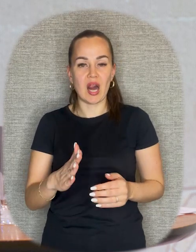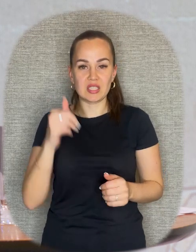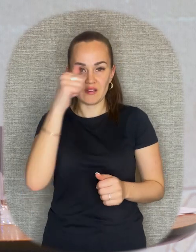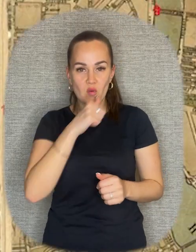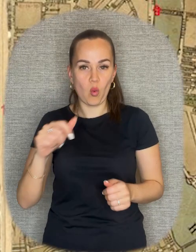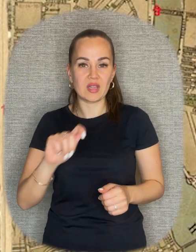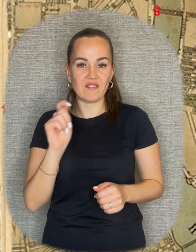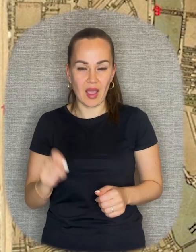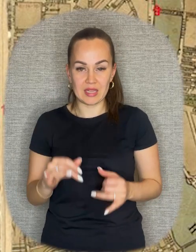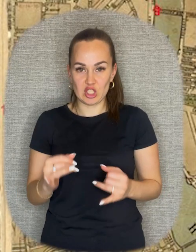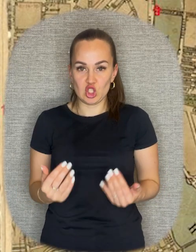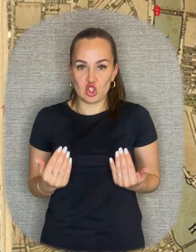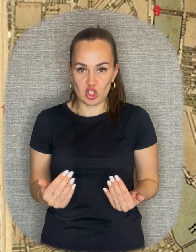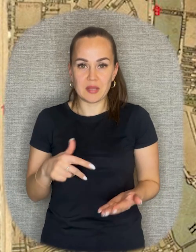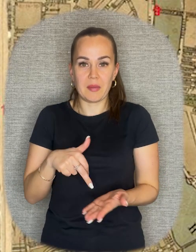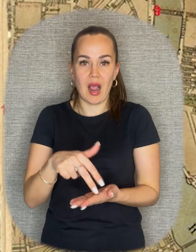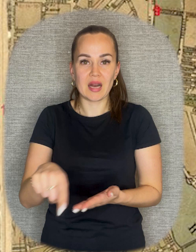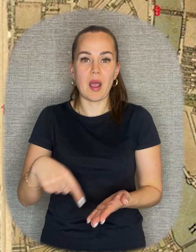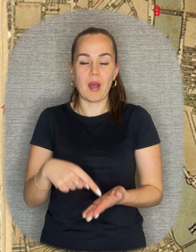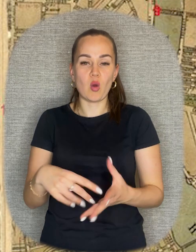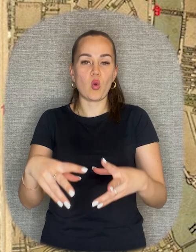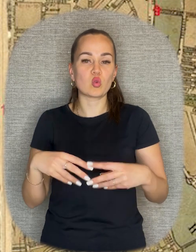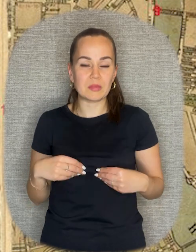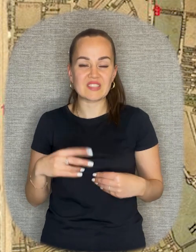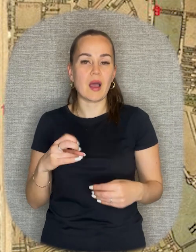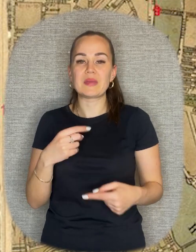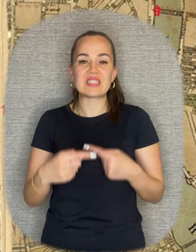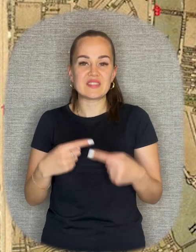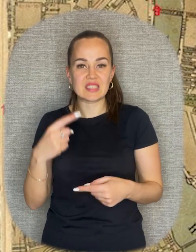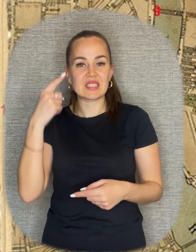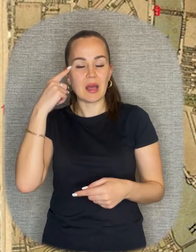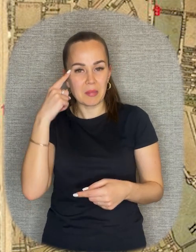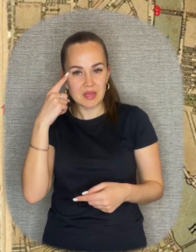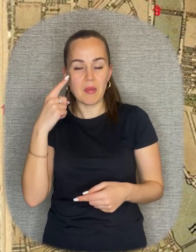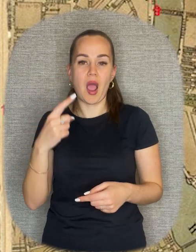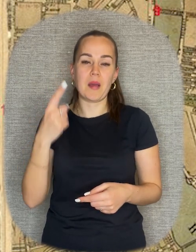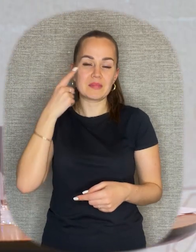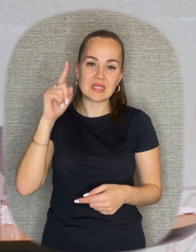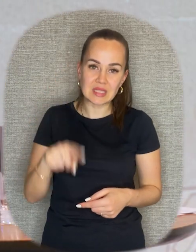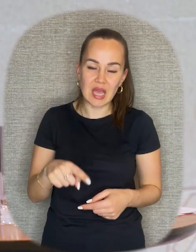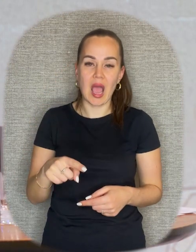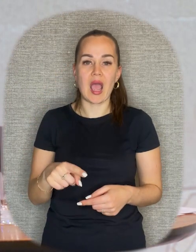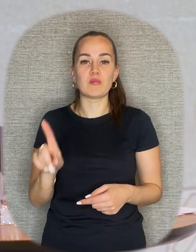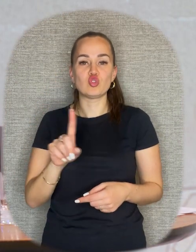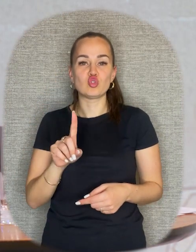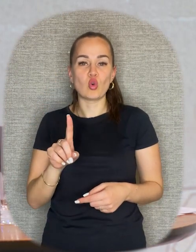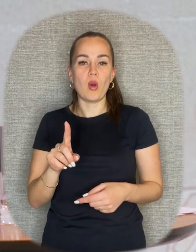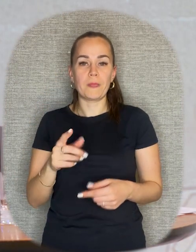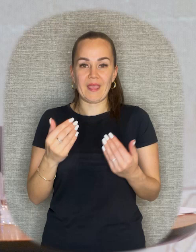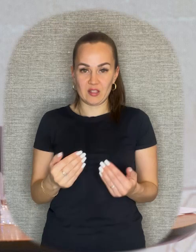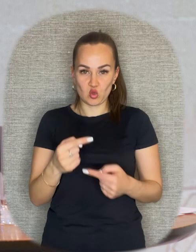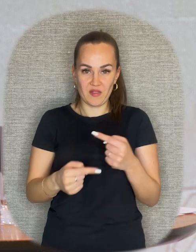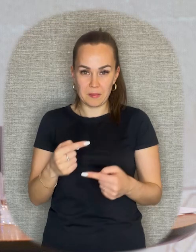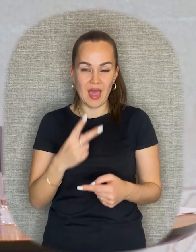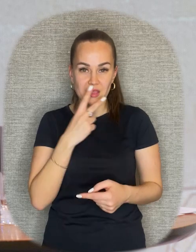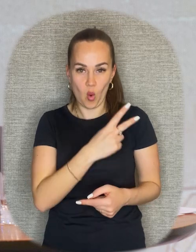точки проектирования которых или начиналось или завершался в годы войны и вот сейчас проходя по городу мы с